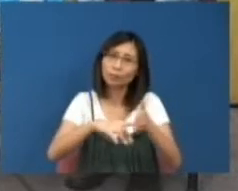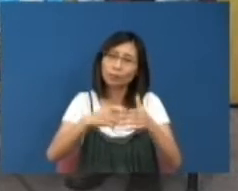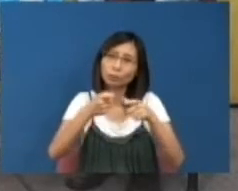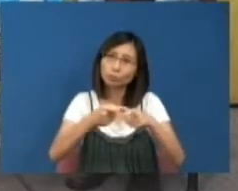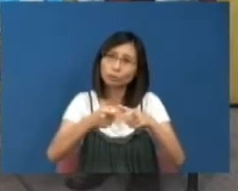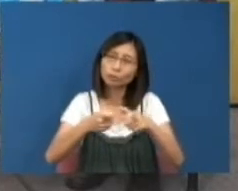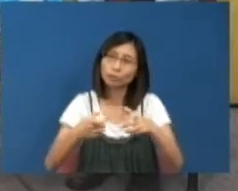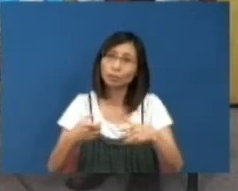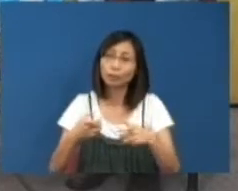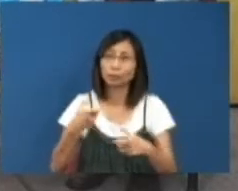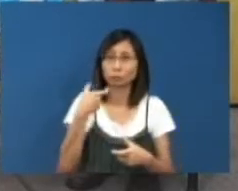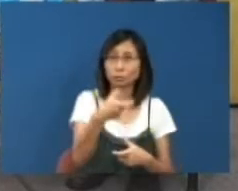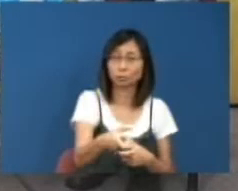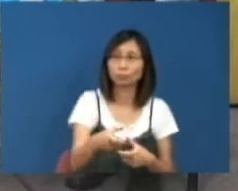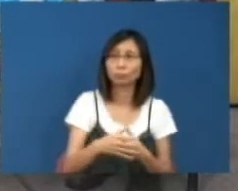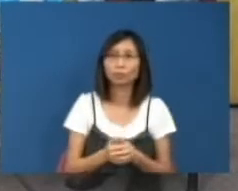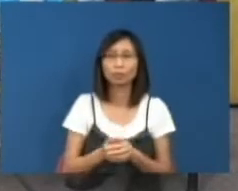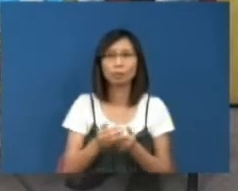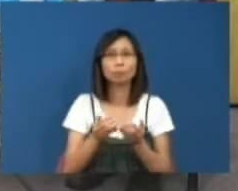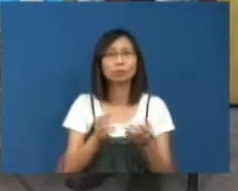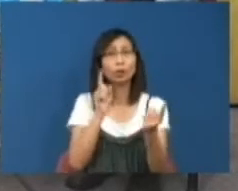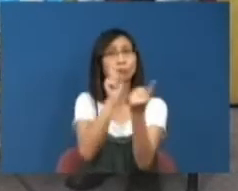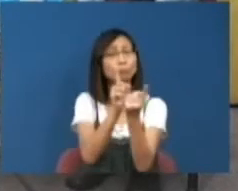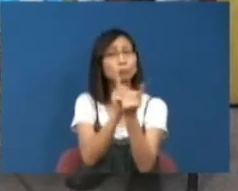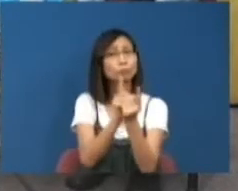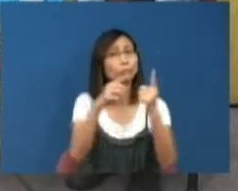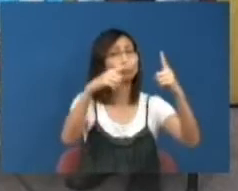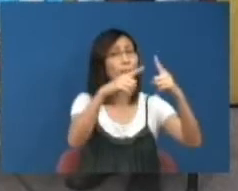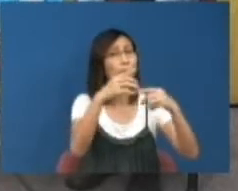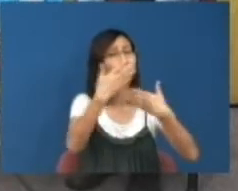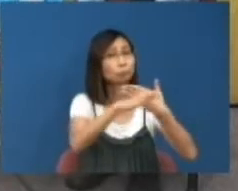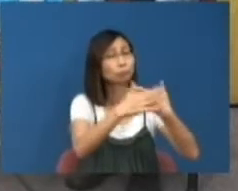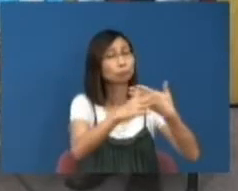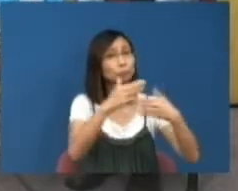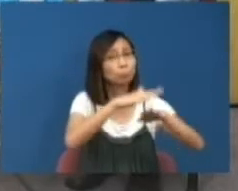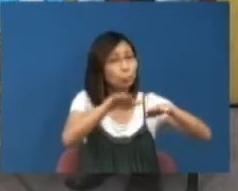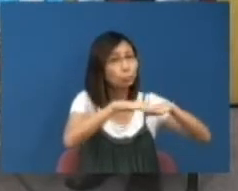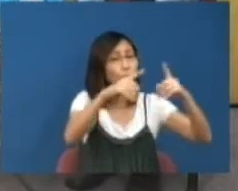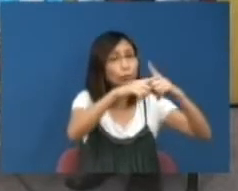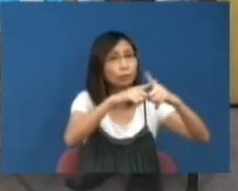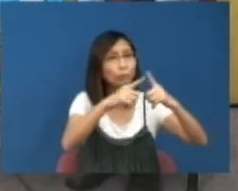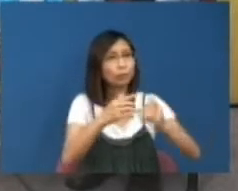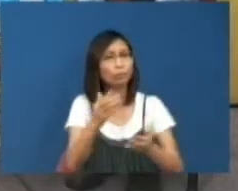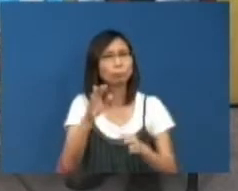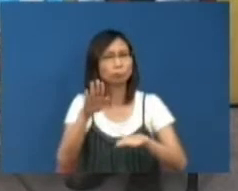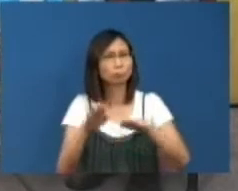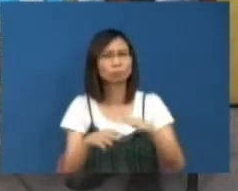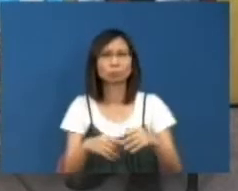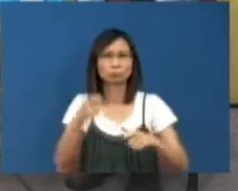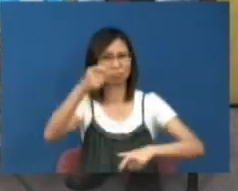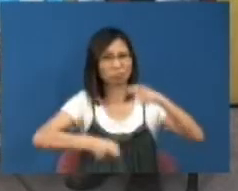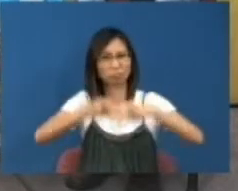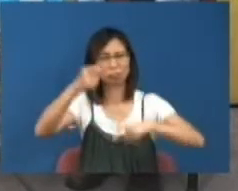就對市民一般嚟講係唔公道嘅，因為住宅嘅供電量嗰、那個費用咧係遠高